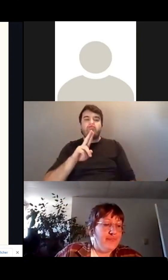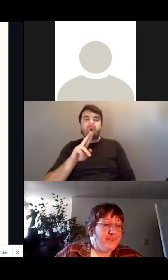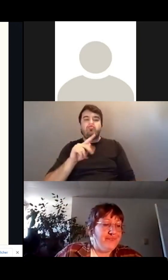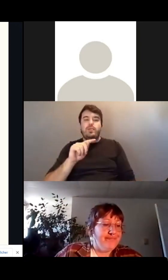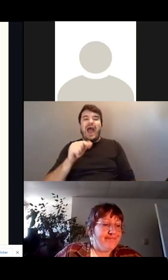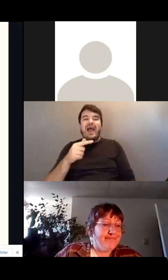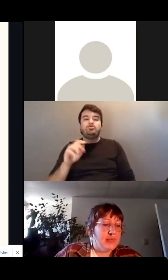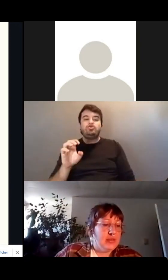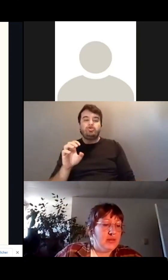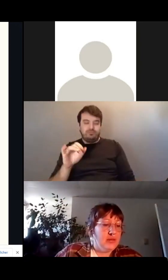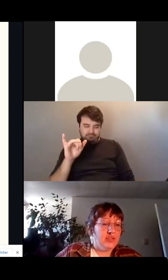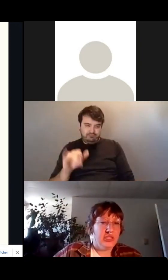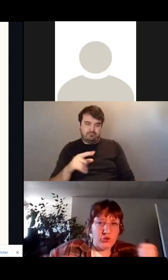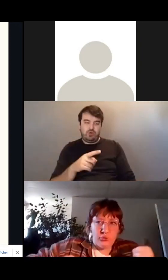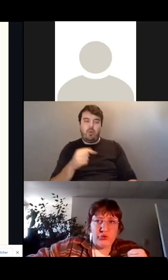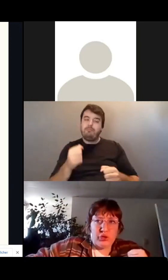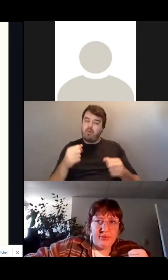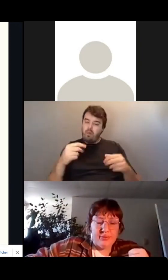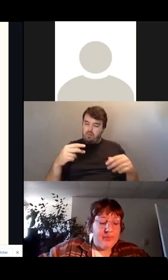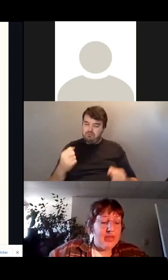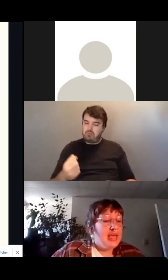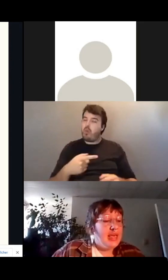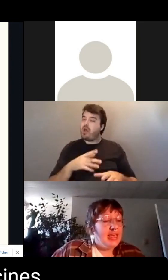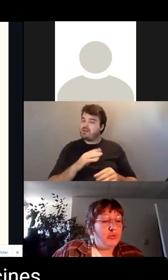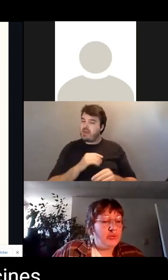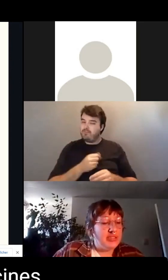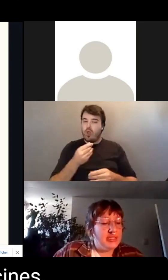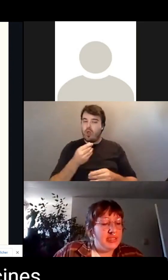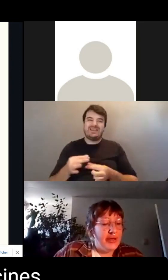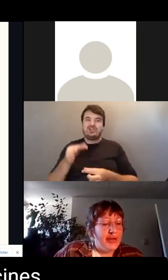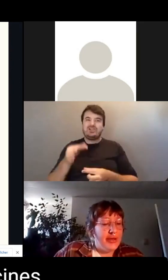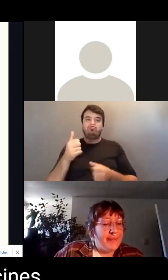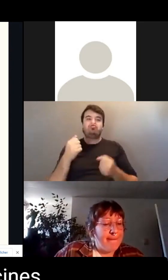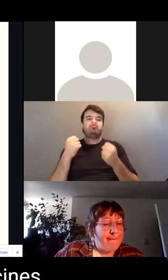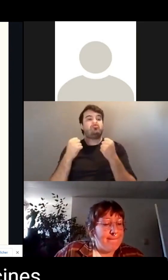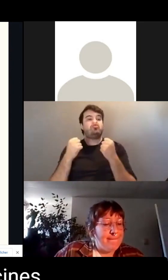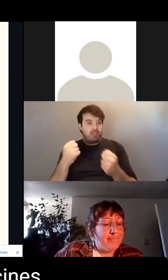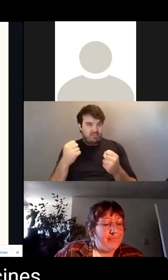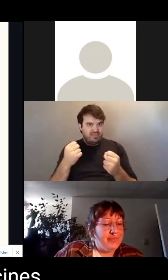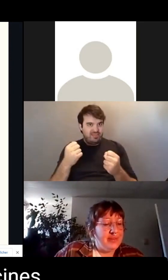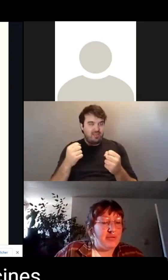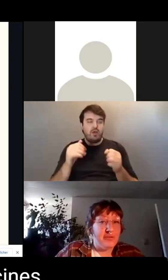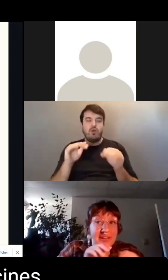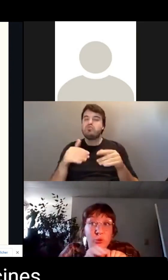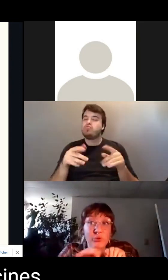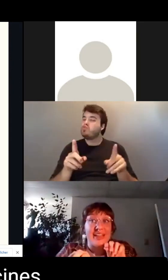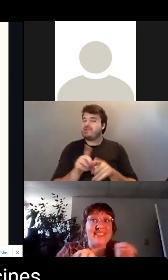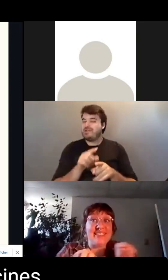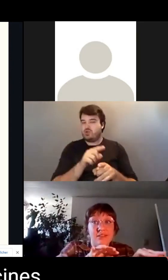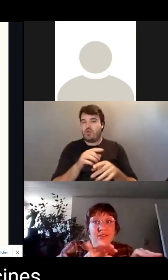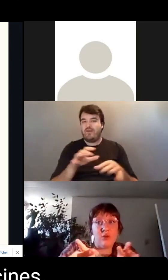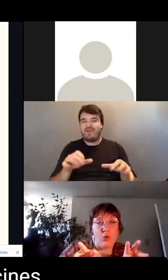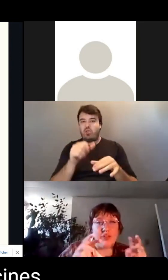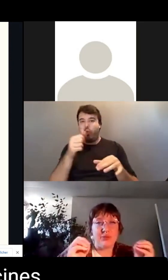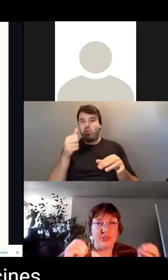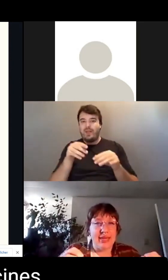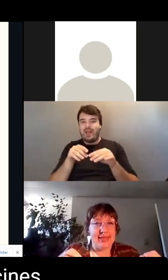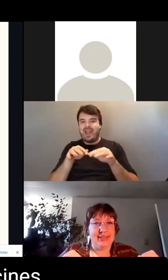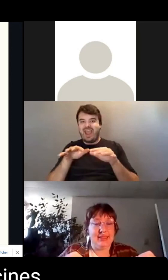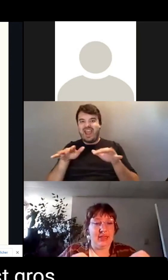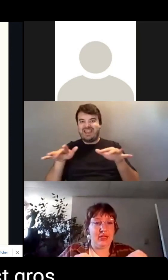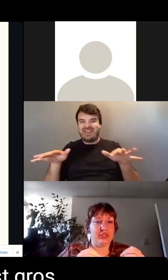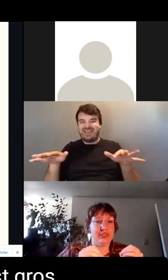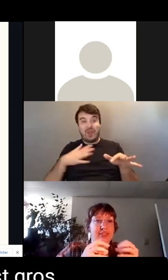une tige plus solide. Et aussi, ça va faire d'autres racines. Donc, on aime ça,